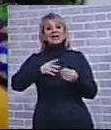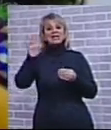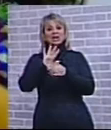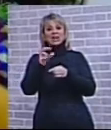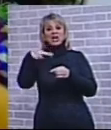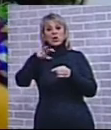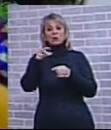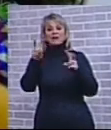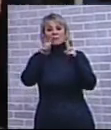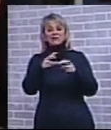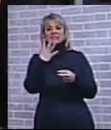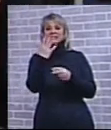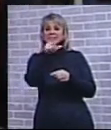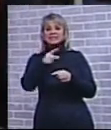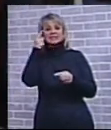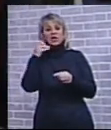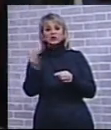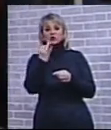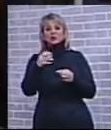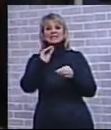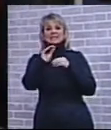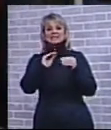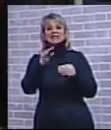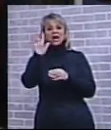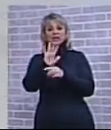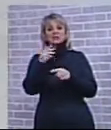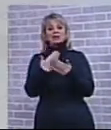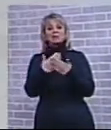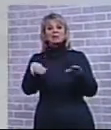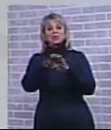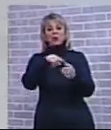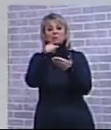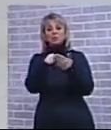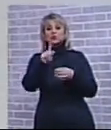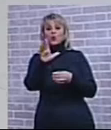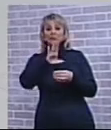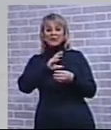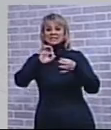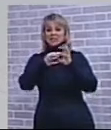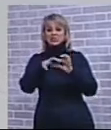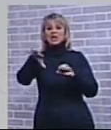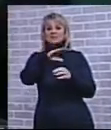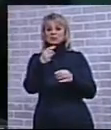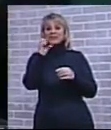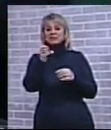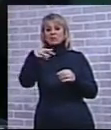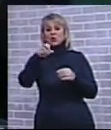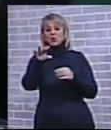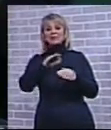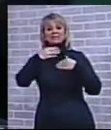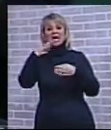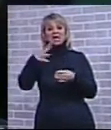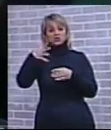экранного Леонова, проверяли зрители на знание истории создания картины. Например, такой вопрос. Что было сложнее всего для Евгения Миронова